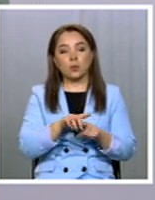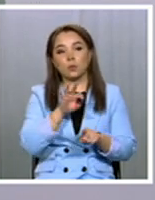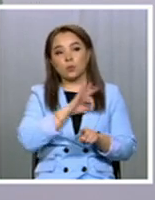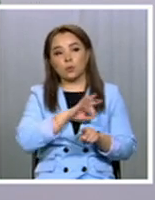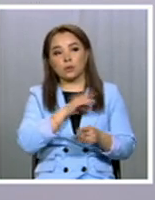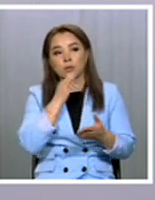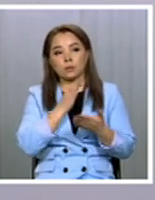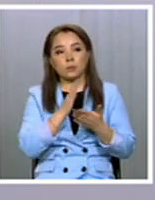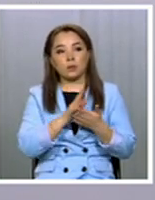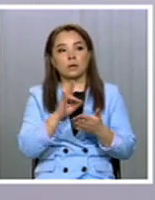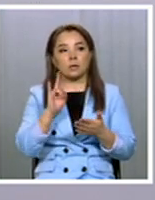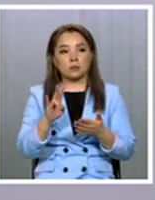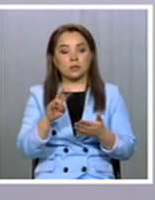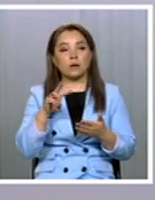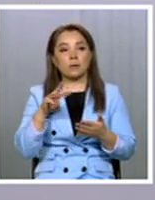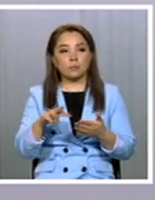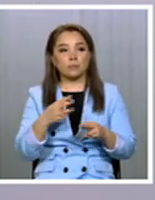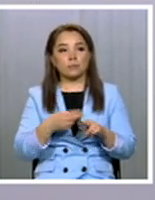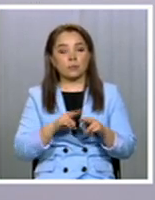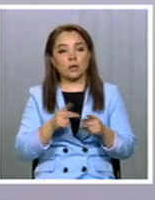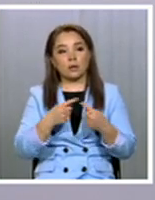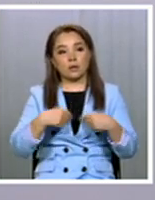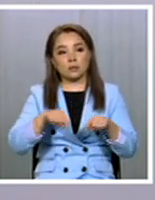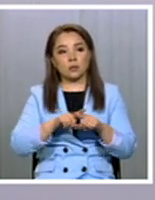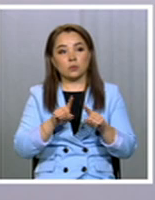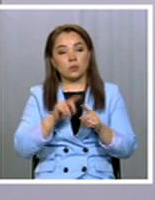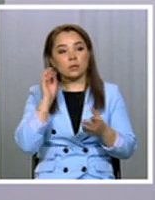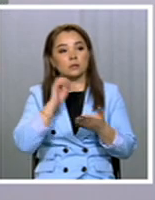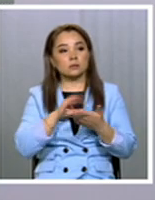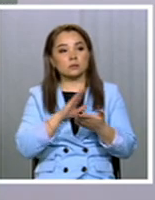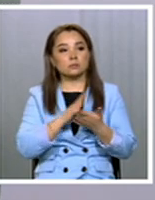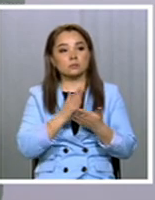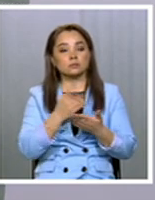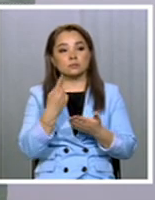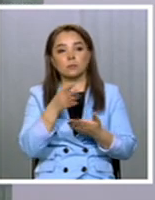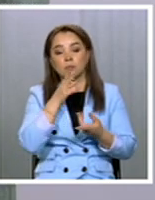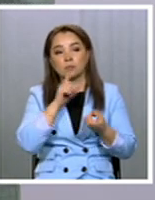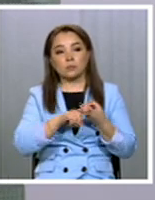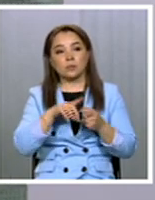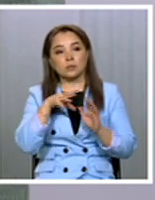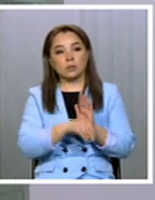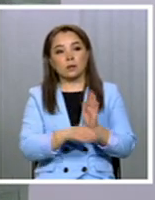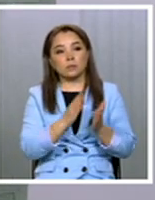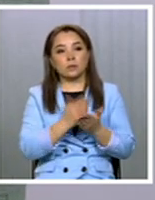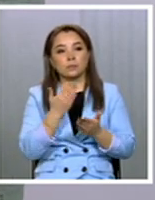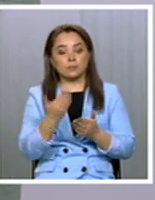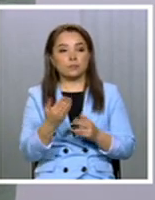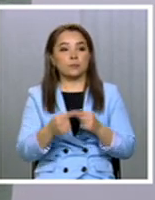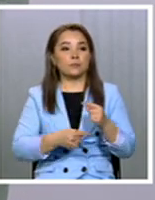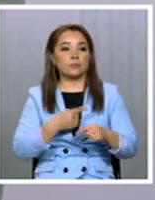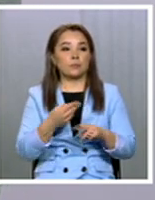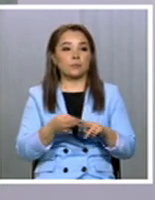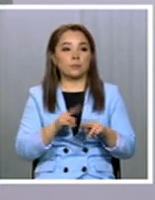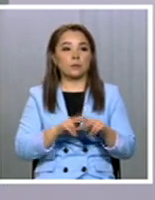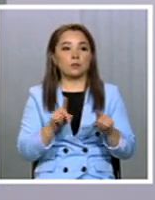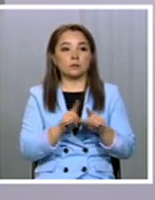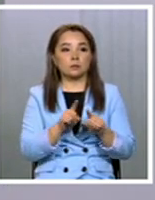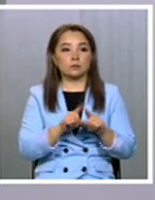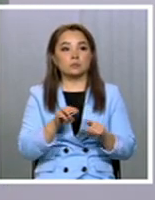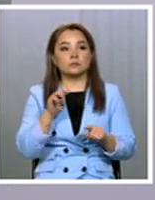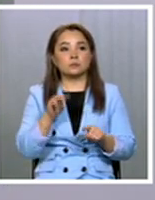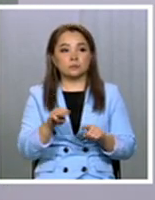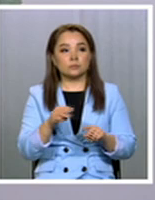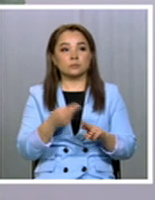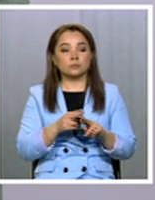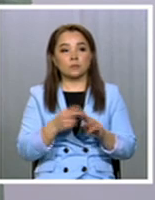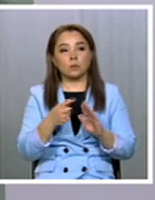n және m айнымалының мәндері бір жолға енгізіледі. Келесі де, t, яғни